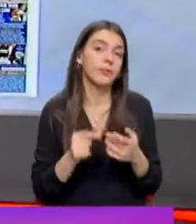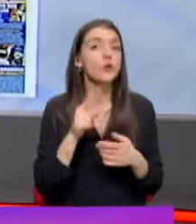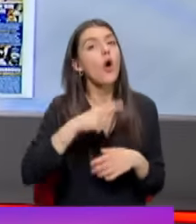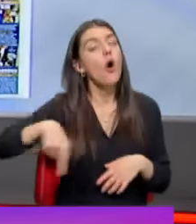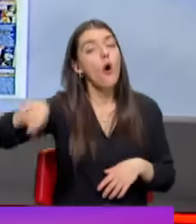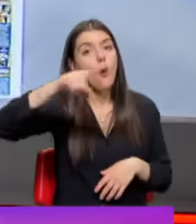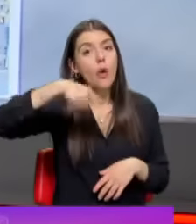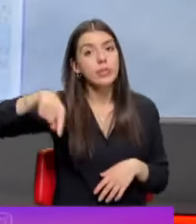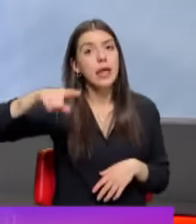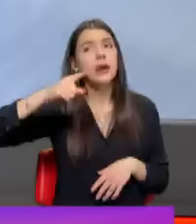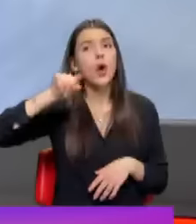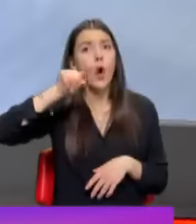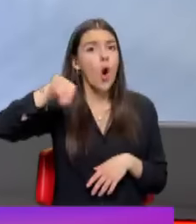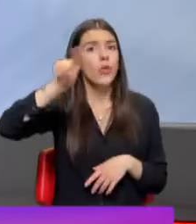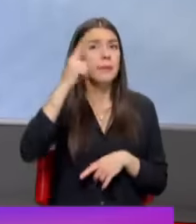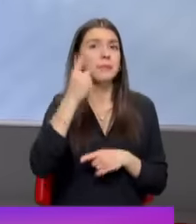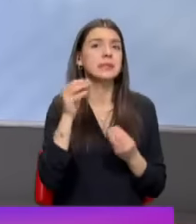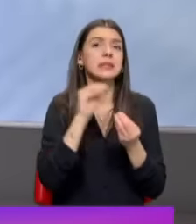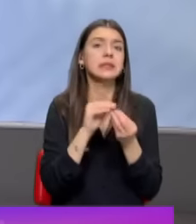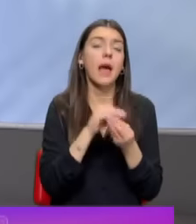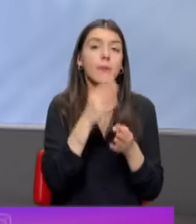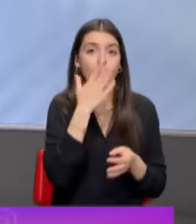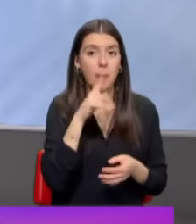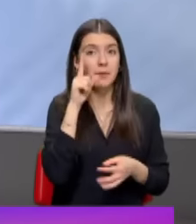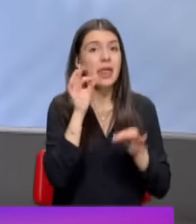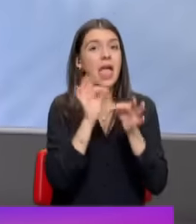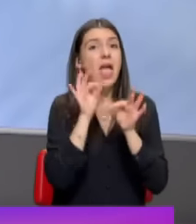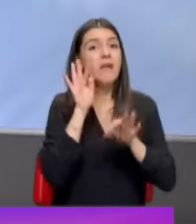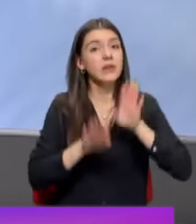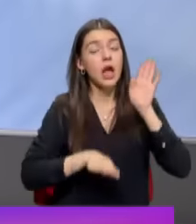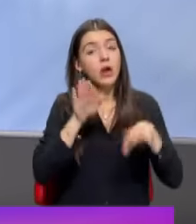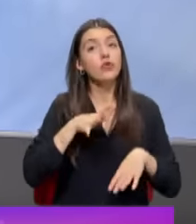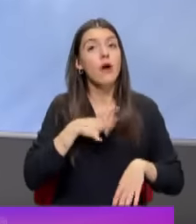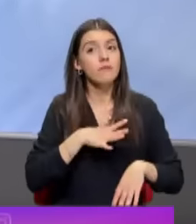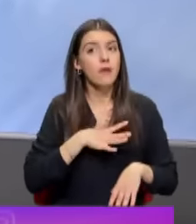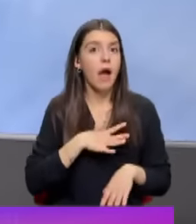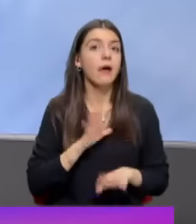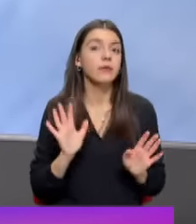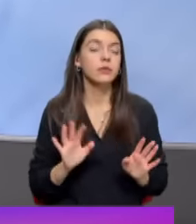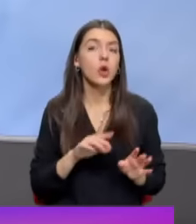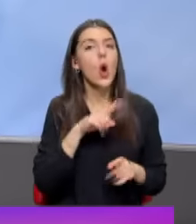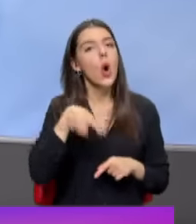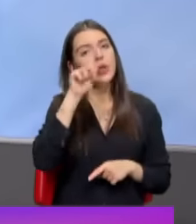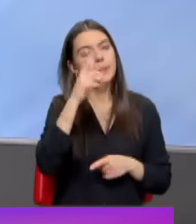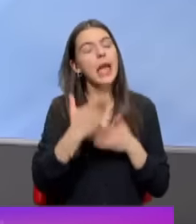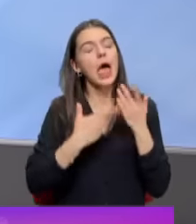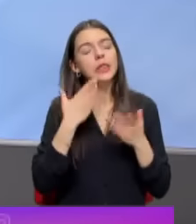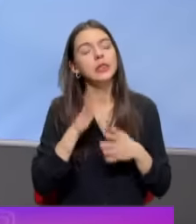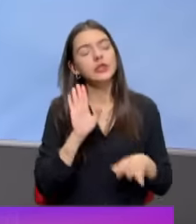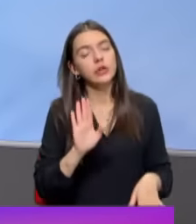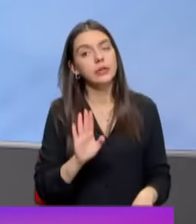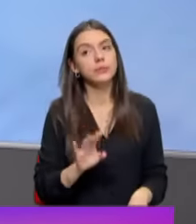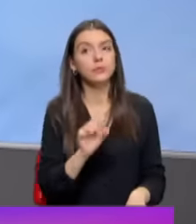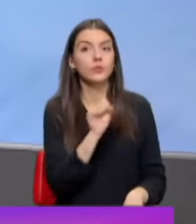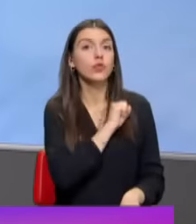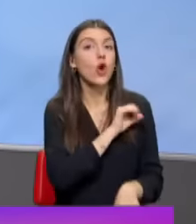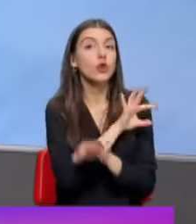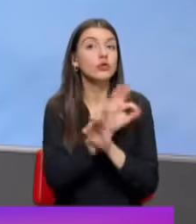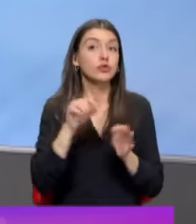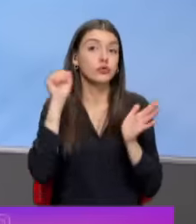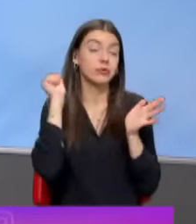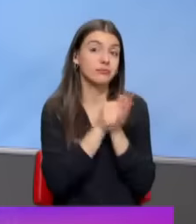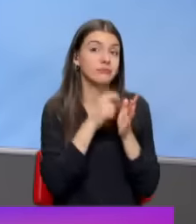onlara bir zam yok ama bir enflasyon güncellemesi söz konusu. Ondan bahsedeceğiz şimdi. Korkusuz'un